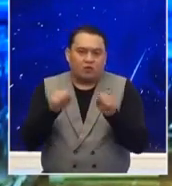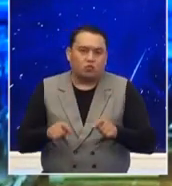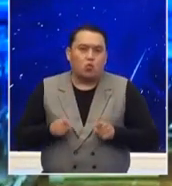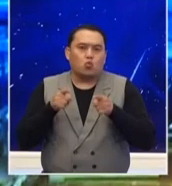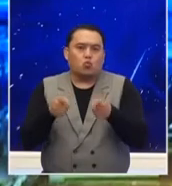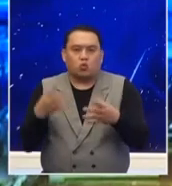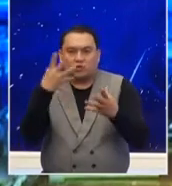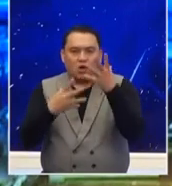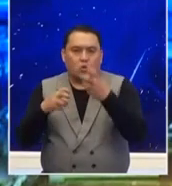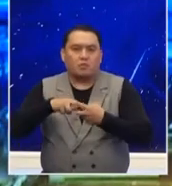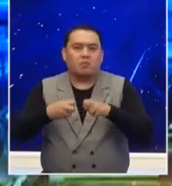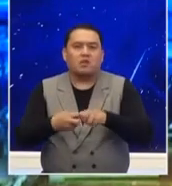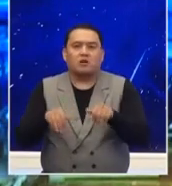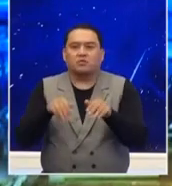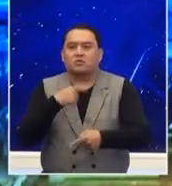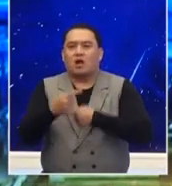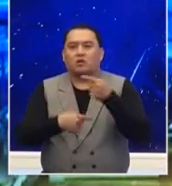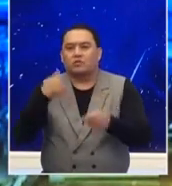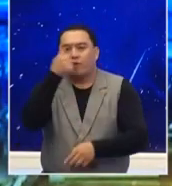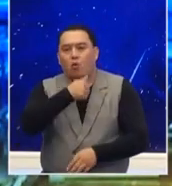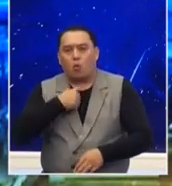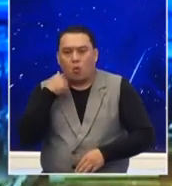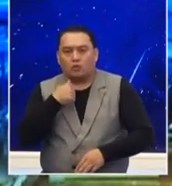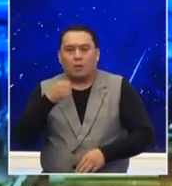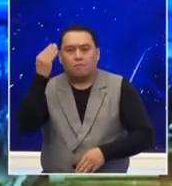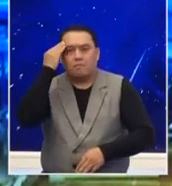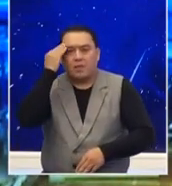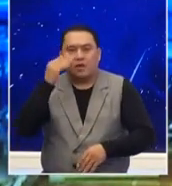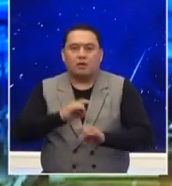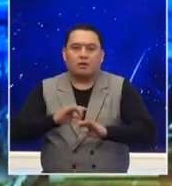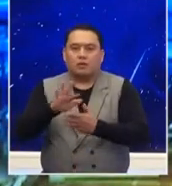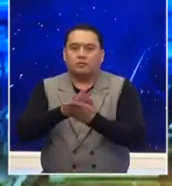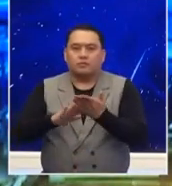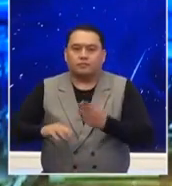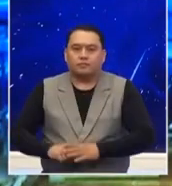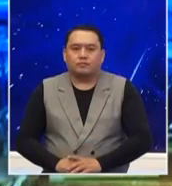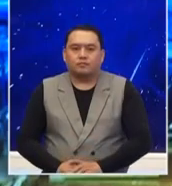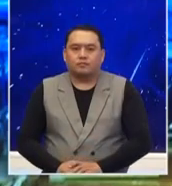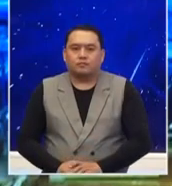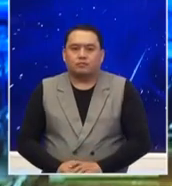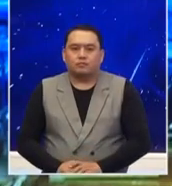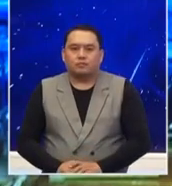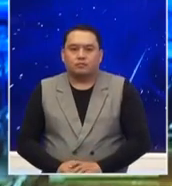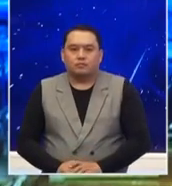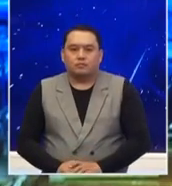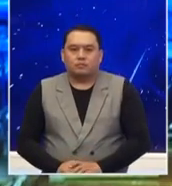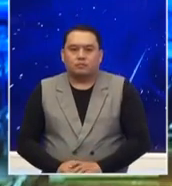Решить серьезную проблему намерены уже до конца этого года. Какие меры для этого предприняты, расскажет Рустам Аралбаев.